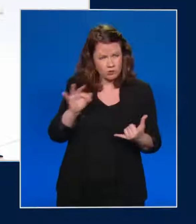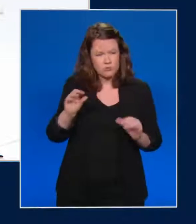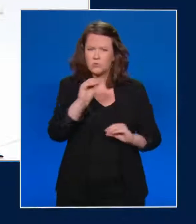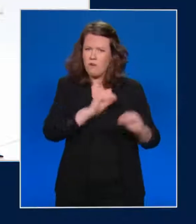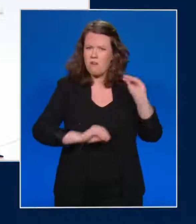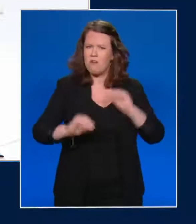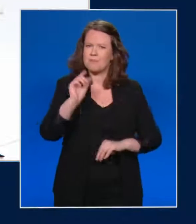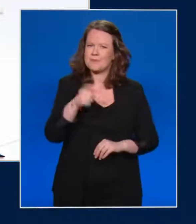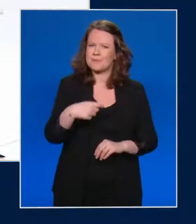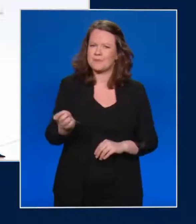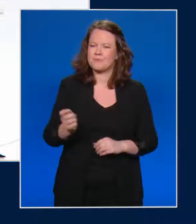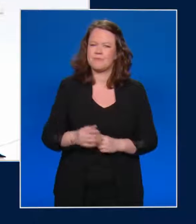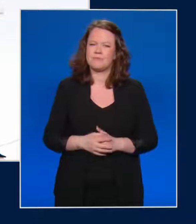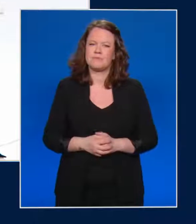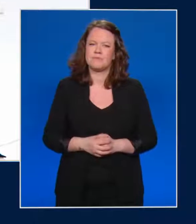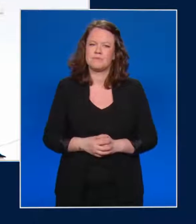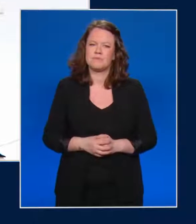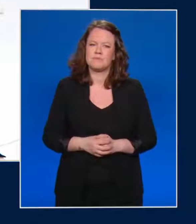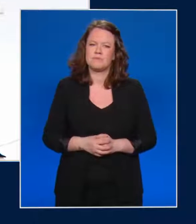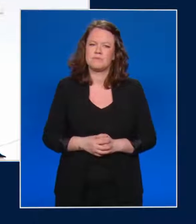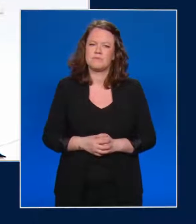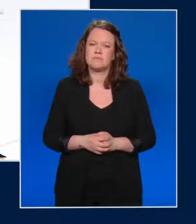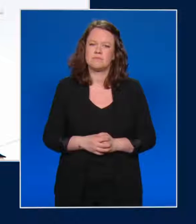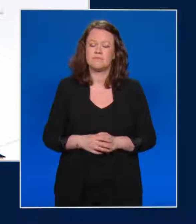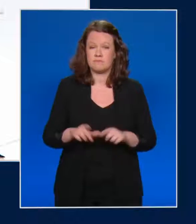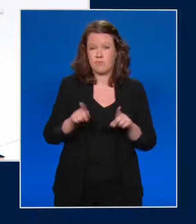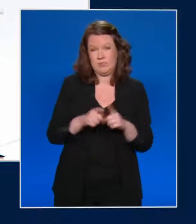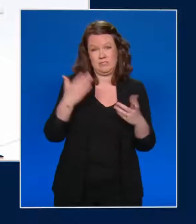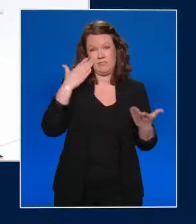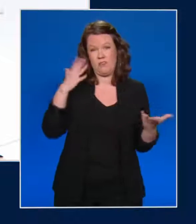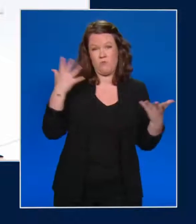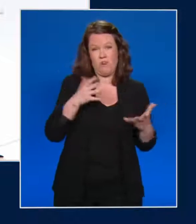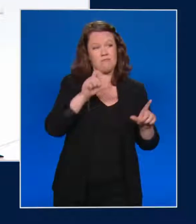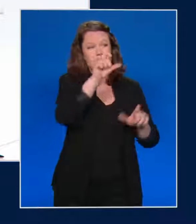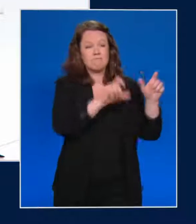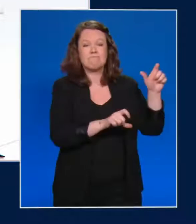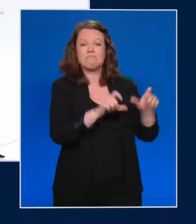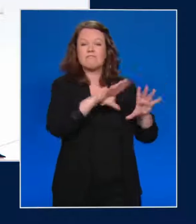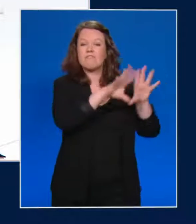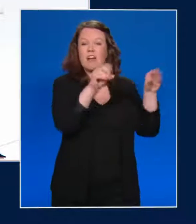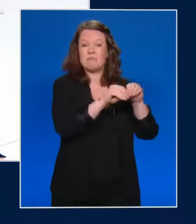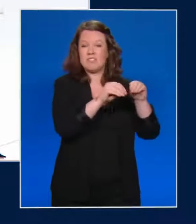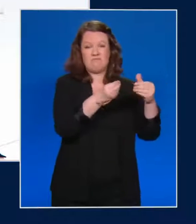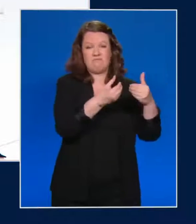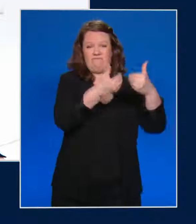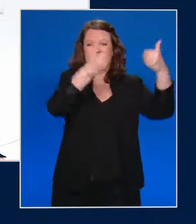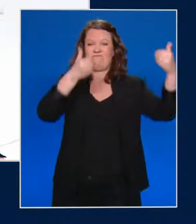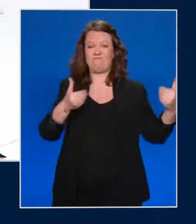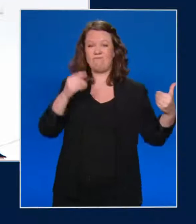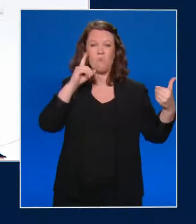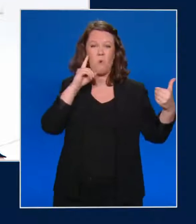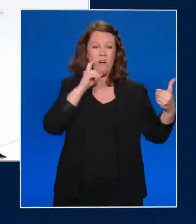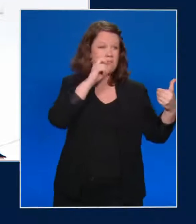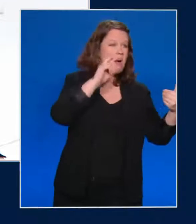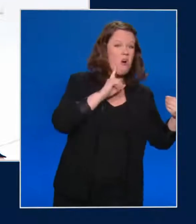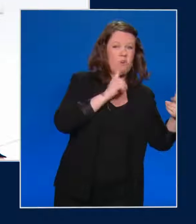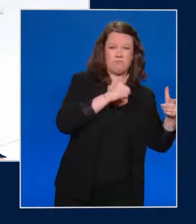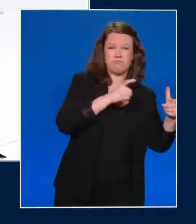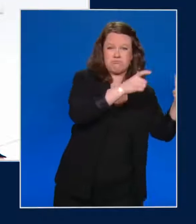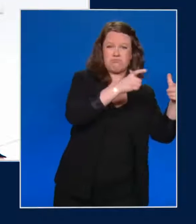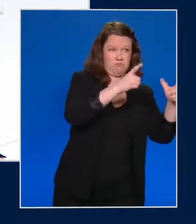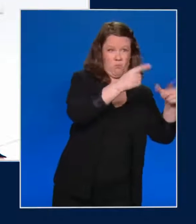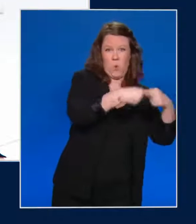la france prendra aussi sa part en accueillant les enfants forcés à l'exil séparer de leurs pairs restés combattre et